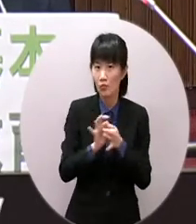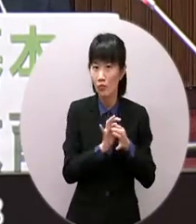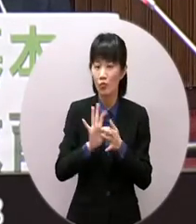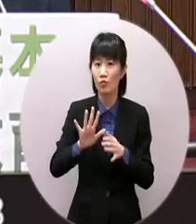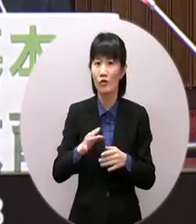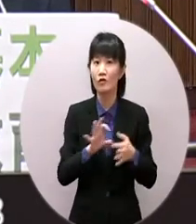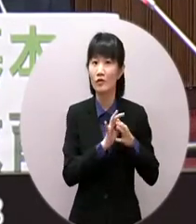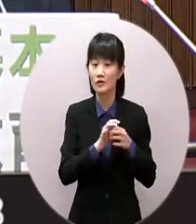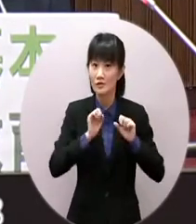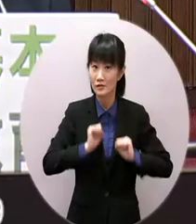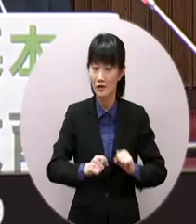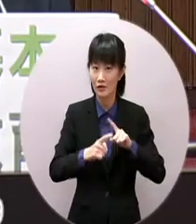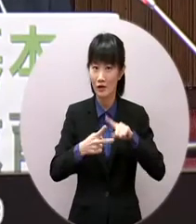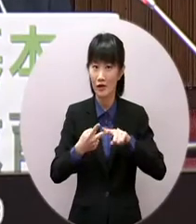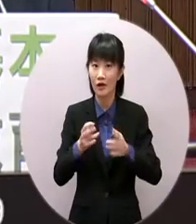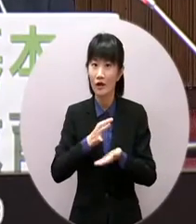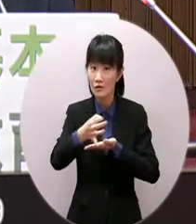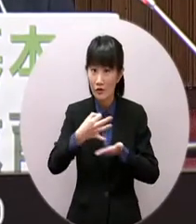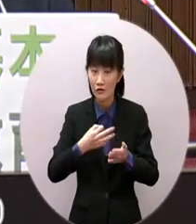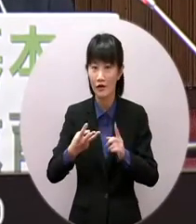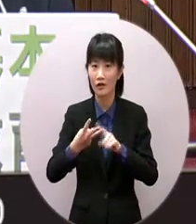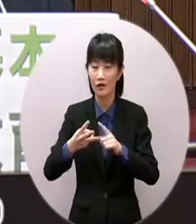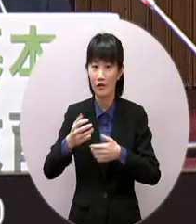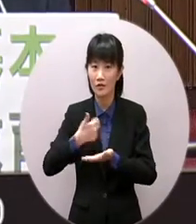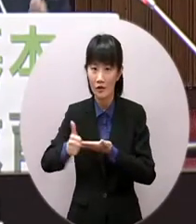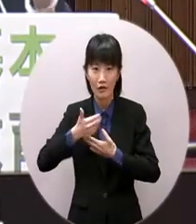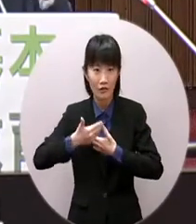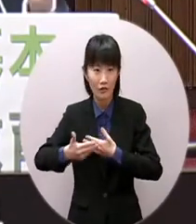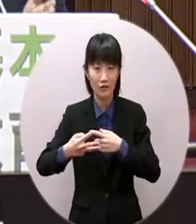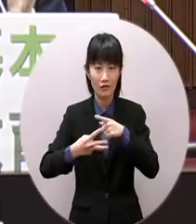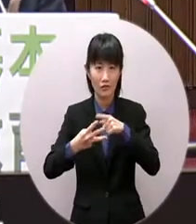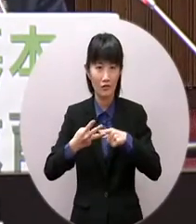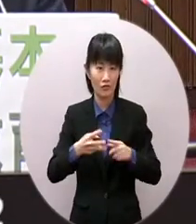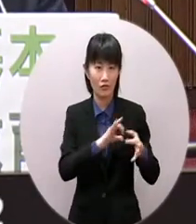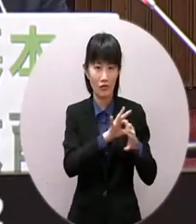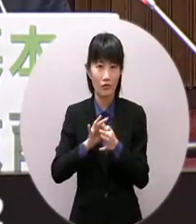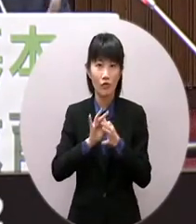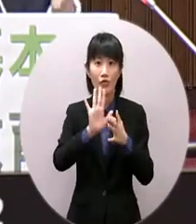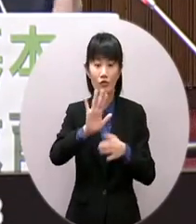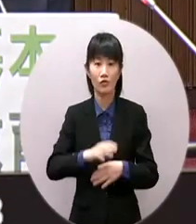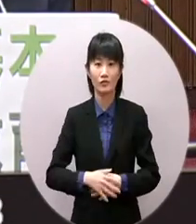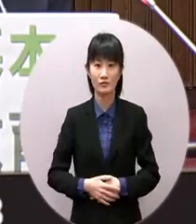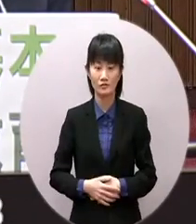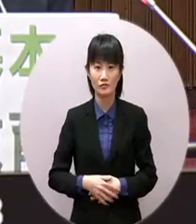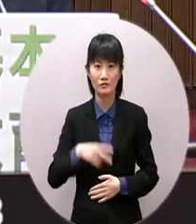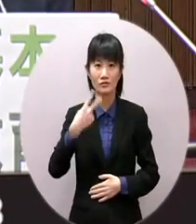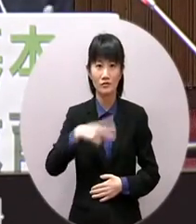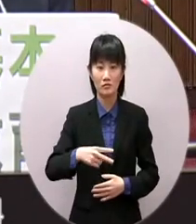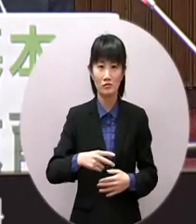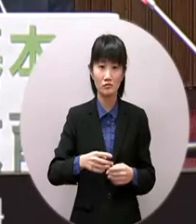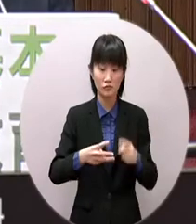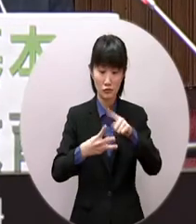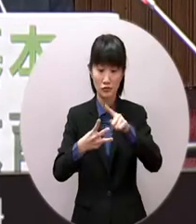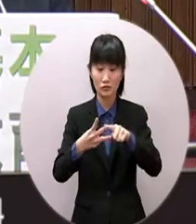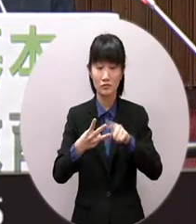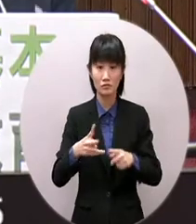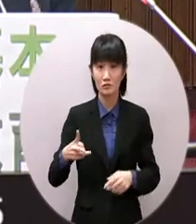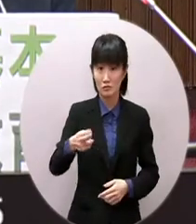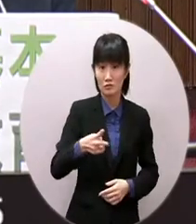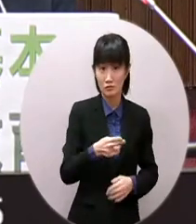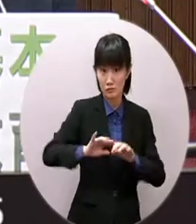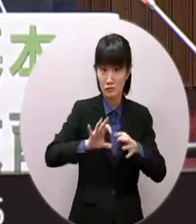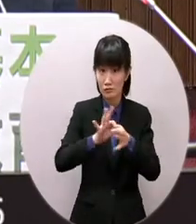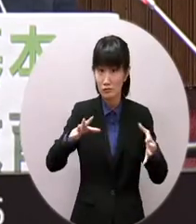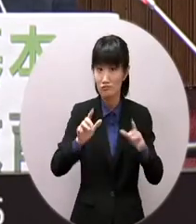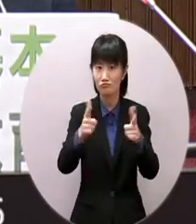健康、安全、消费的连结，甚至于农业不是切断面的，不是生产归生产、休闲归休闲，